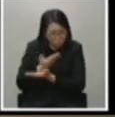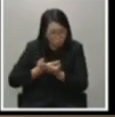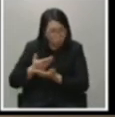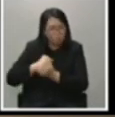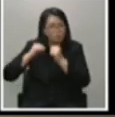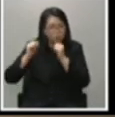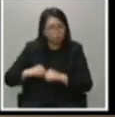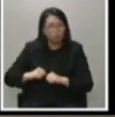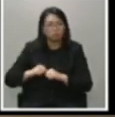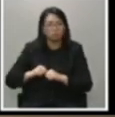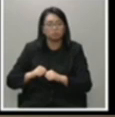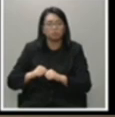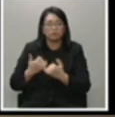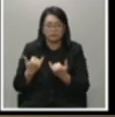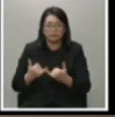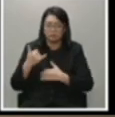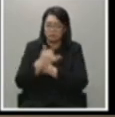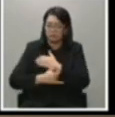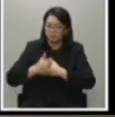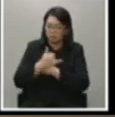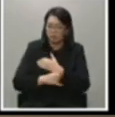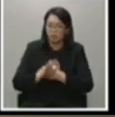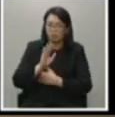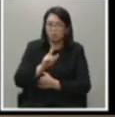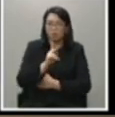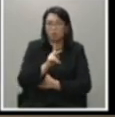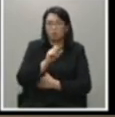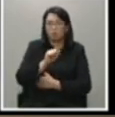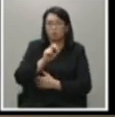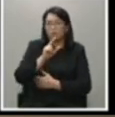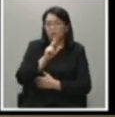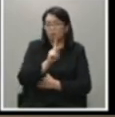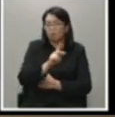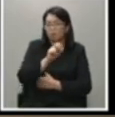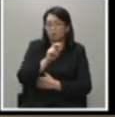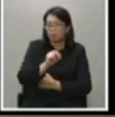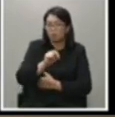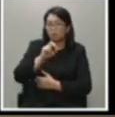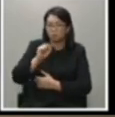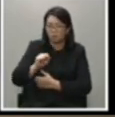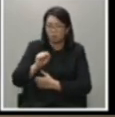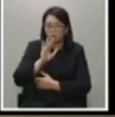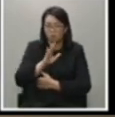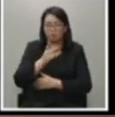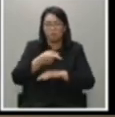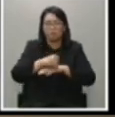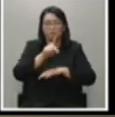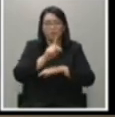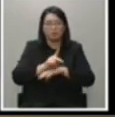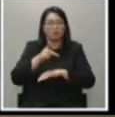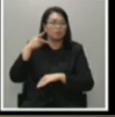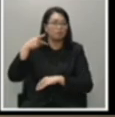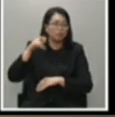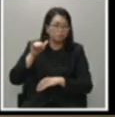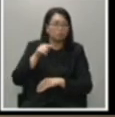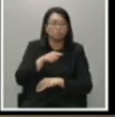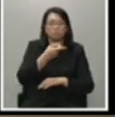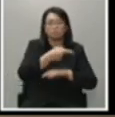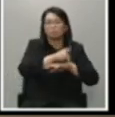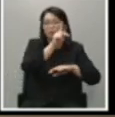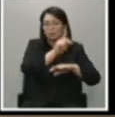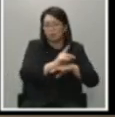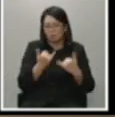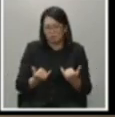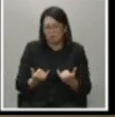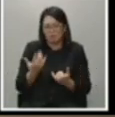บายเศรษฐกิจระหว่างประเทศหรือกนส.ซึ่งมีนายกรัฐมนตรีเป็นประธานกรรมการขณะนี้ค่ะเหลือเพียงแ